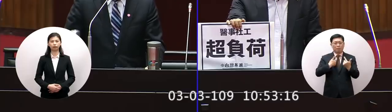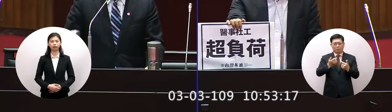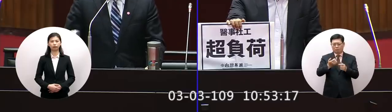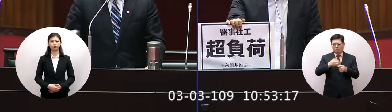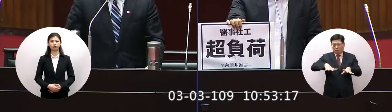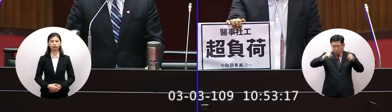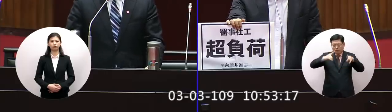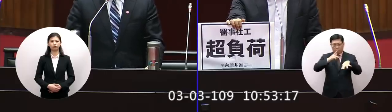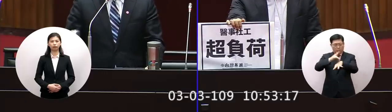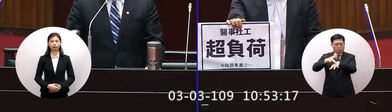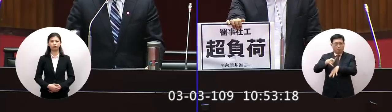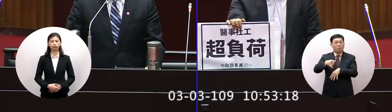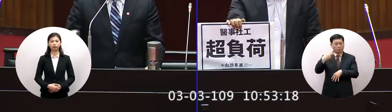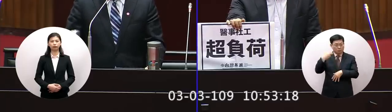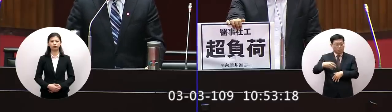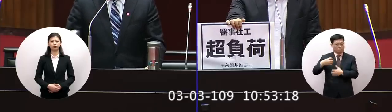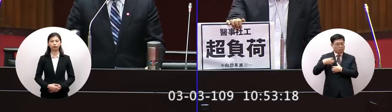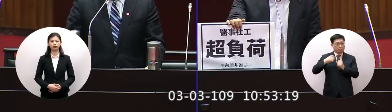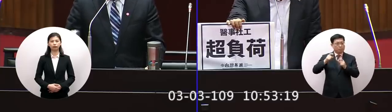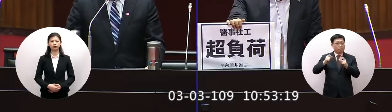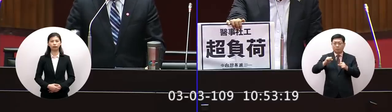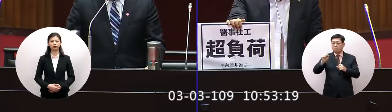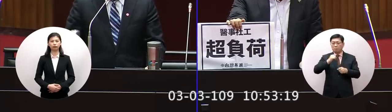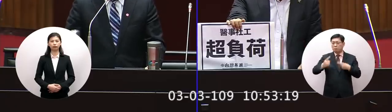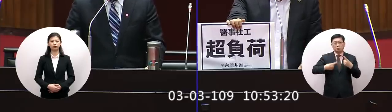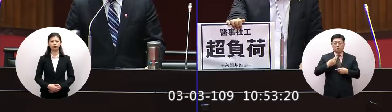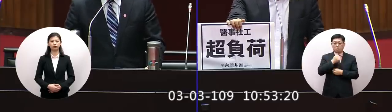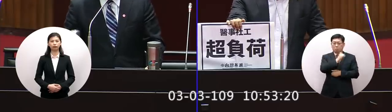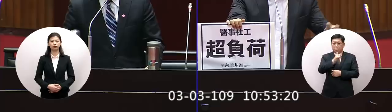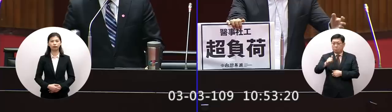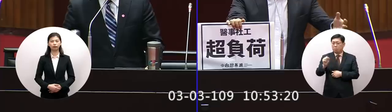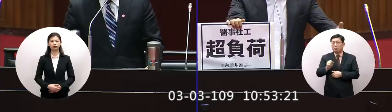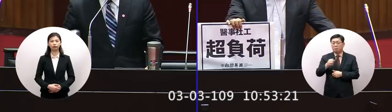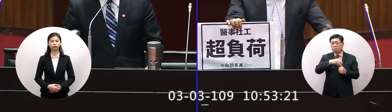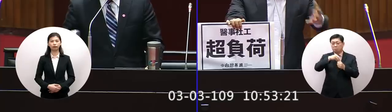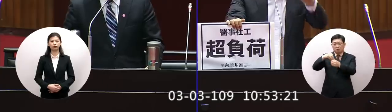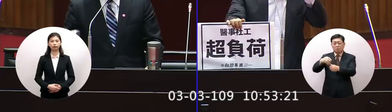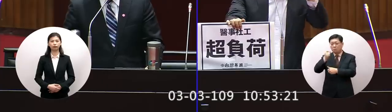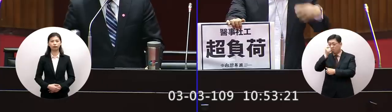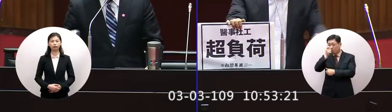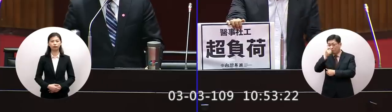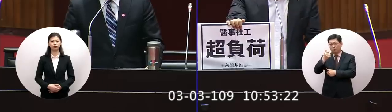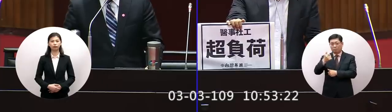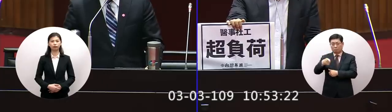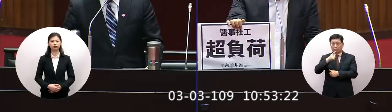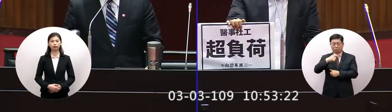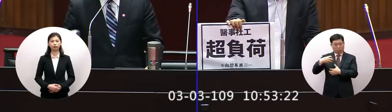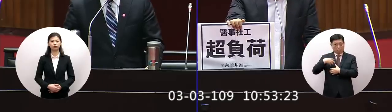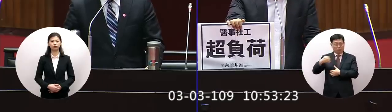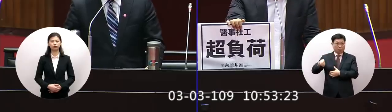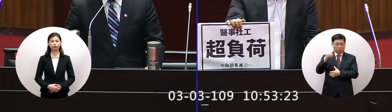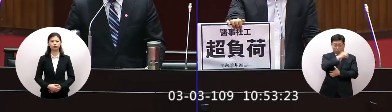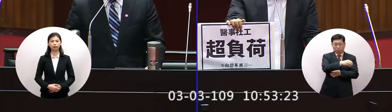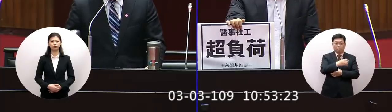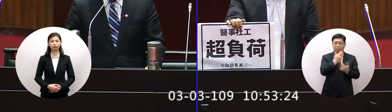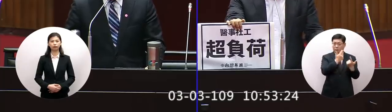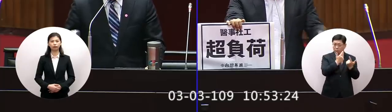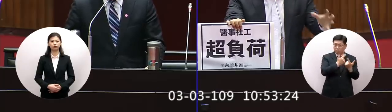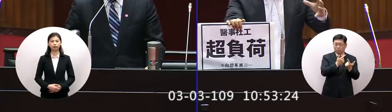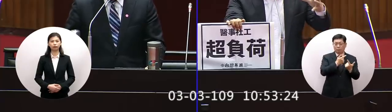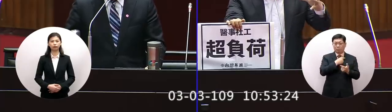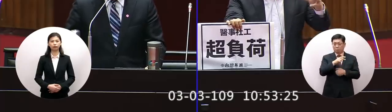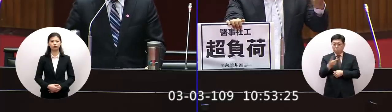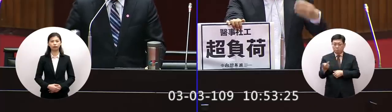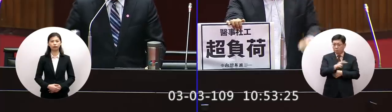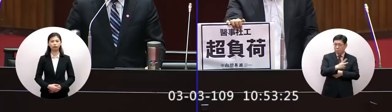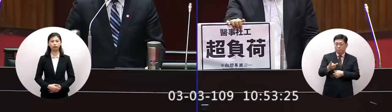湾的前线。而且伊甲部队无共款，袂当随便调动，吼，你袂当甲台南的这个部队调去台北，也是讲